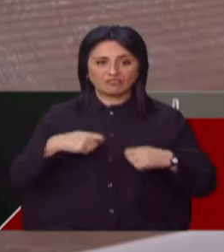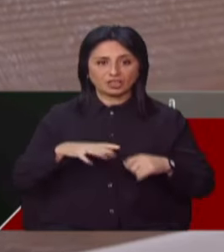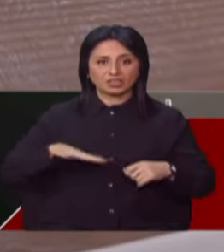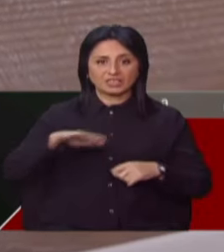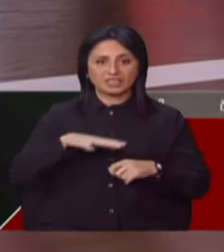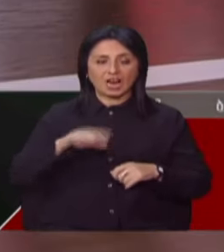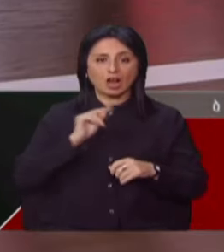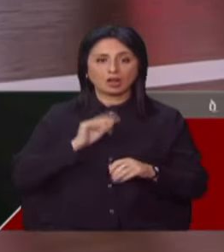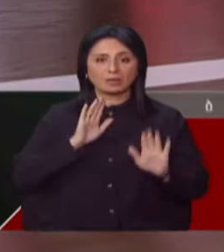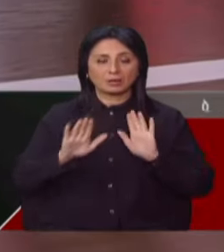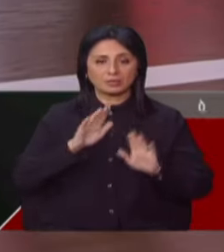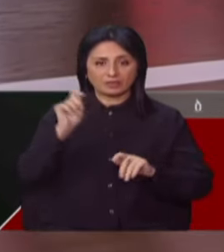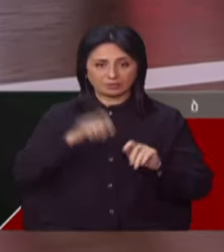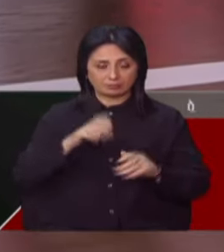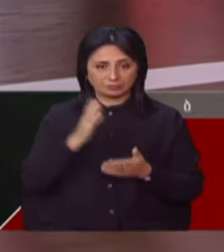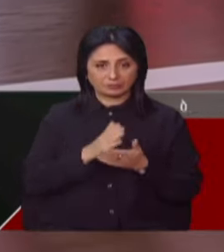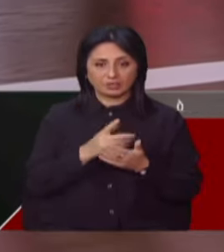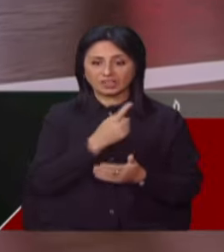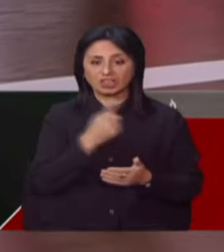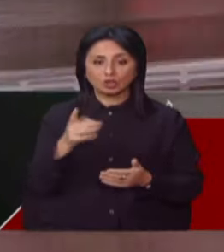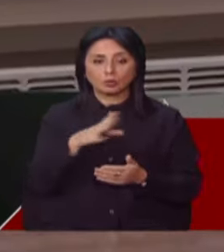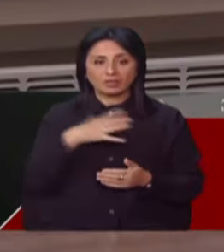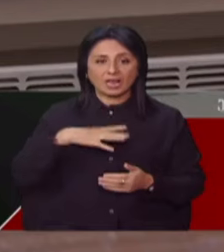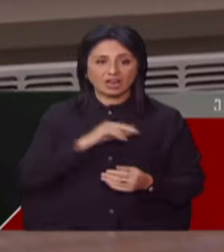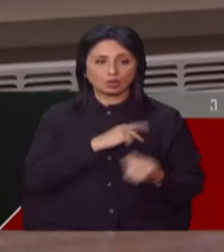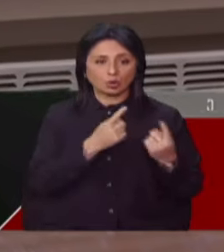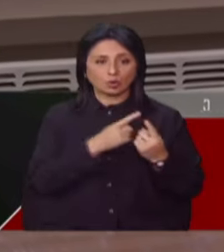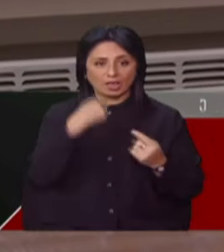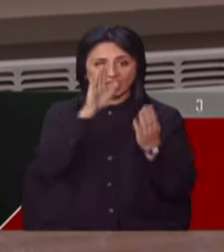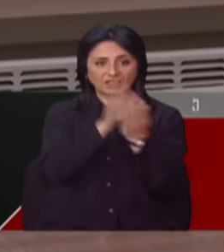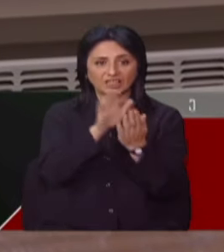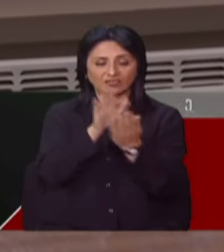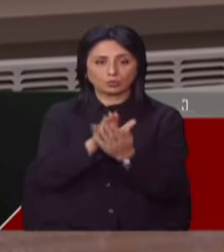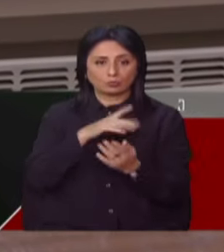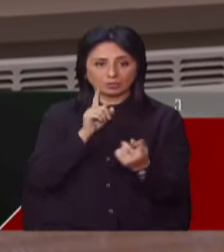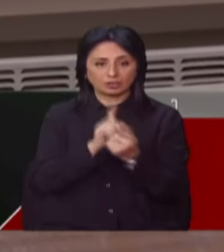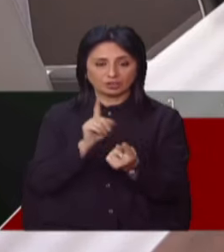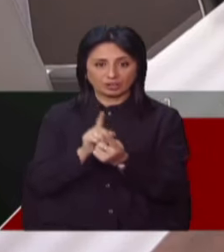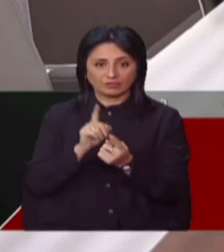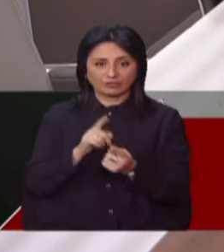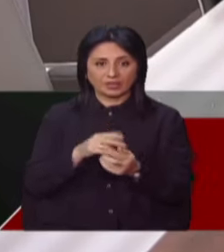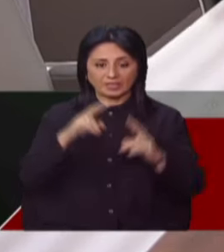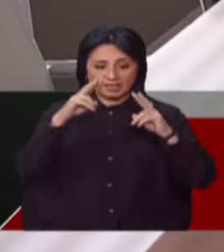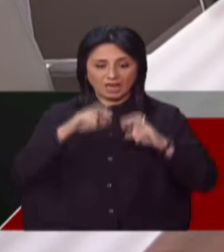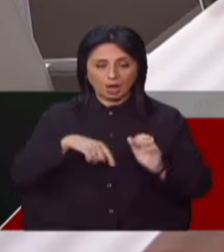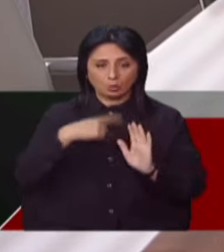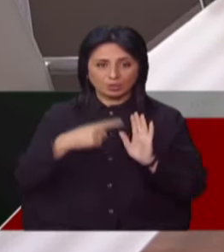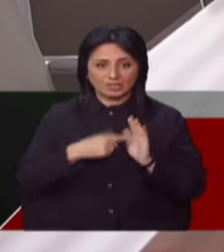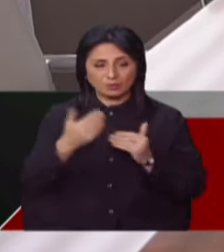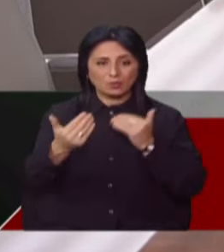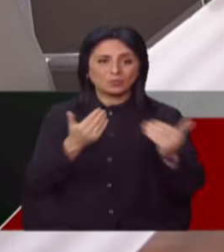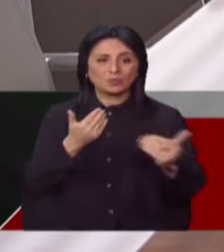საგარეო საქმეთა უწყების ხელმძღვანელები შედიოდნენ. თითოეულ მათგანს ქართველმა კოლეგებმა ინდივიდუალურ რეჟიმში უმასპინძლეს და განხილული საკითხებიც